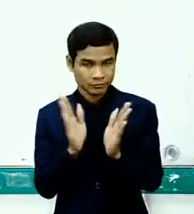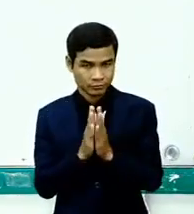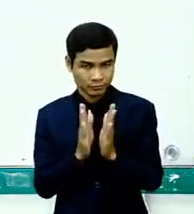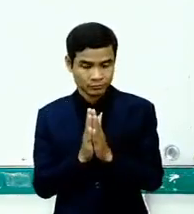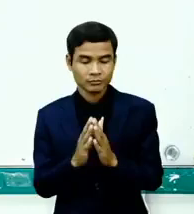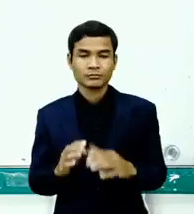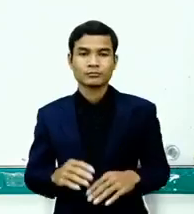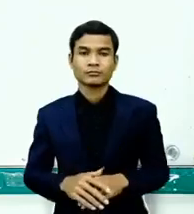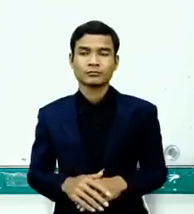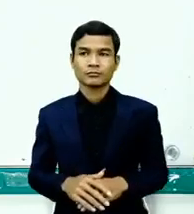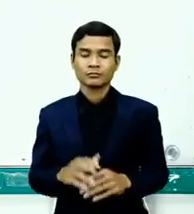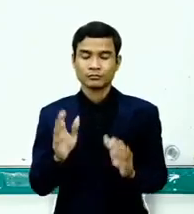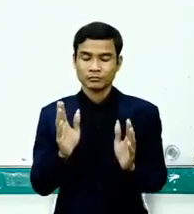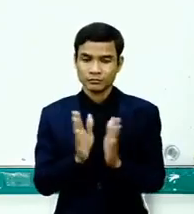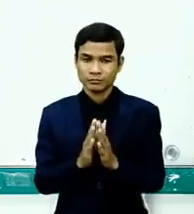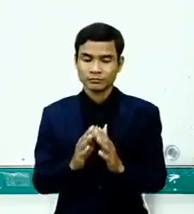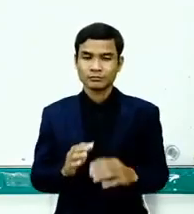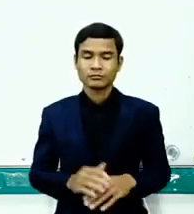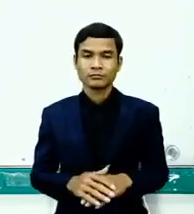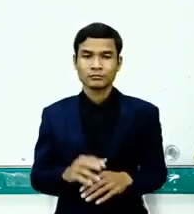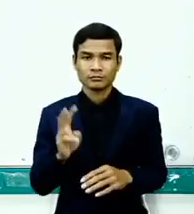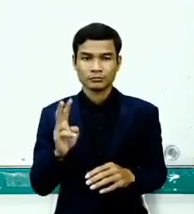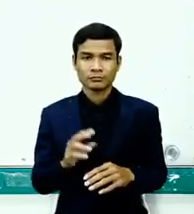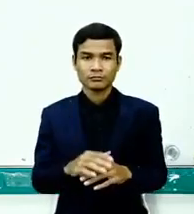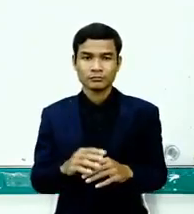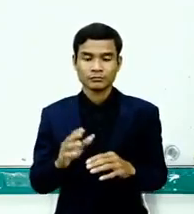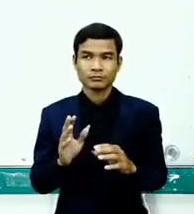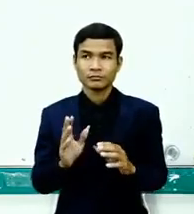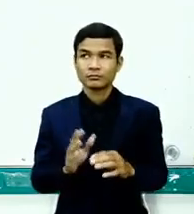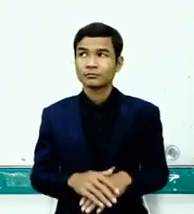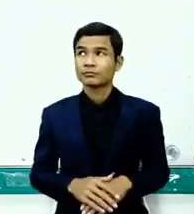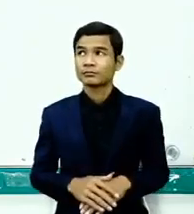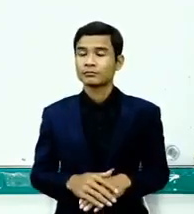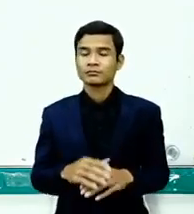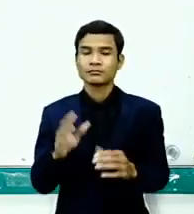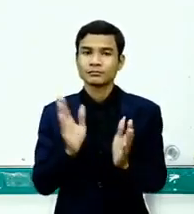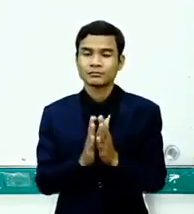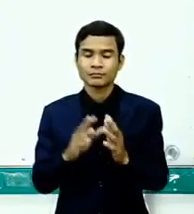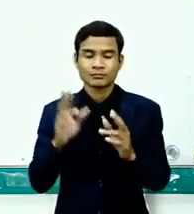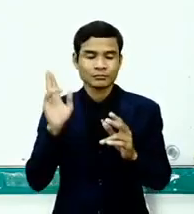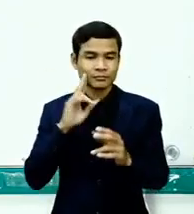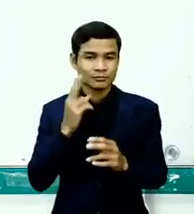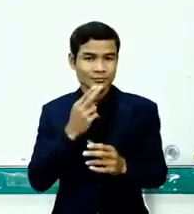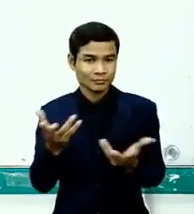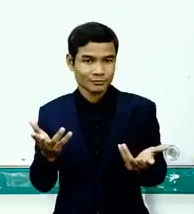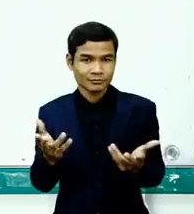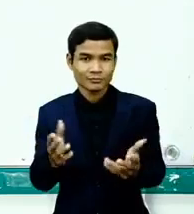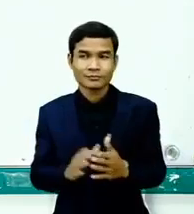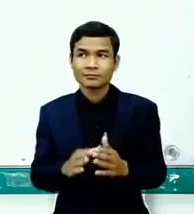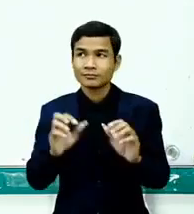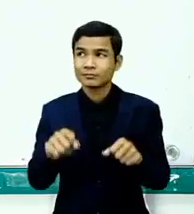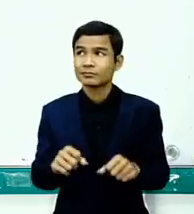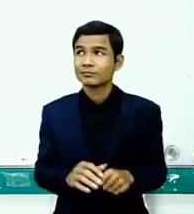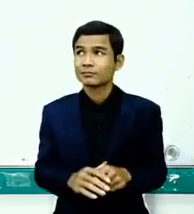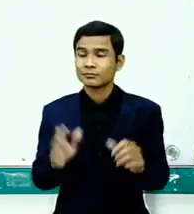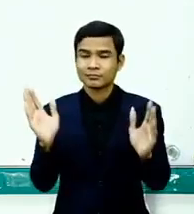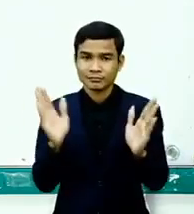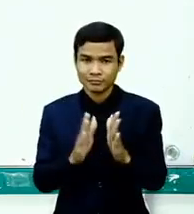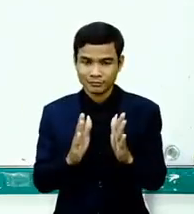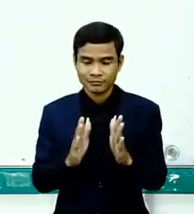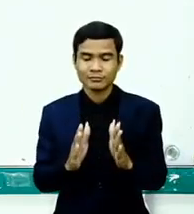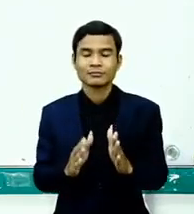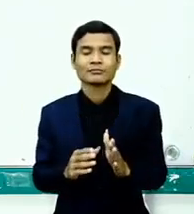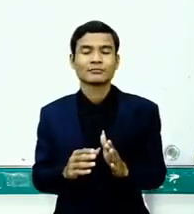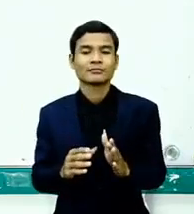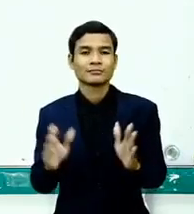មួយមកកូនចាហោះផ្ទះដៃកោផ្ទះដៃកោយ៉ាងម៉េចកូនផ្ទះដៃអត់លឺទេហោះផ្ទះដៃកោម្ដង